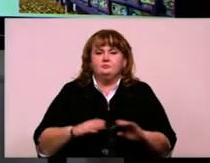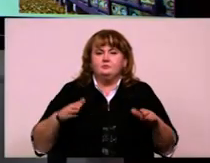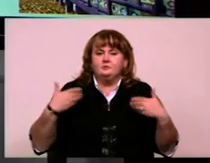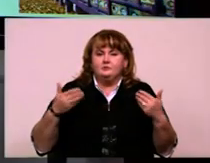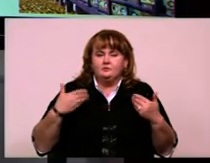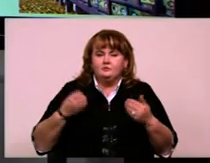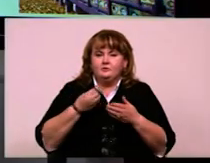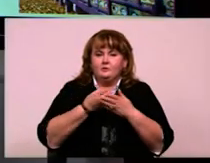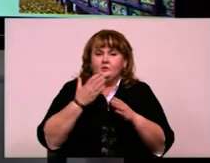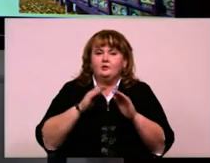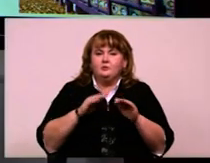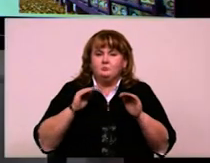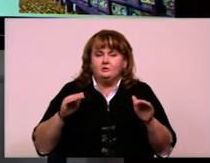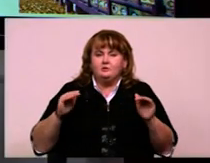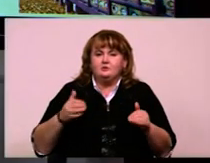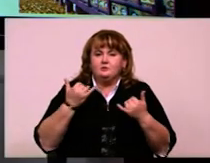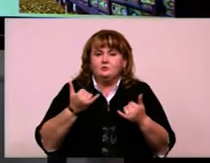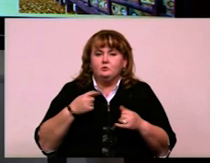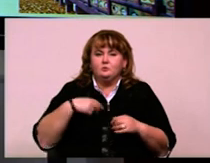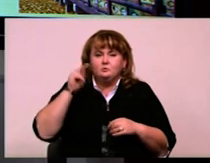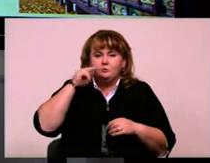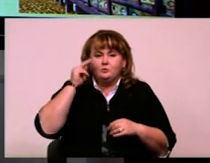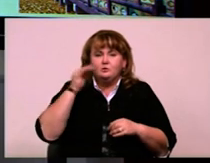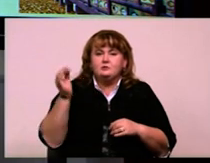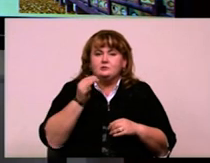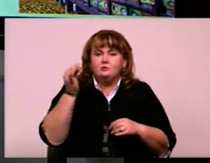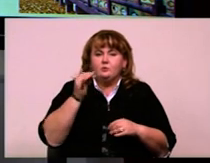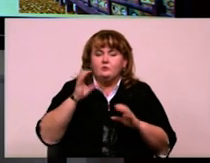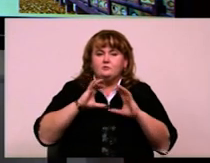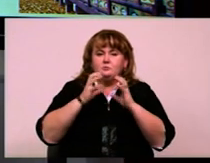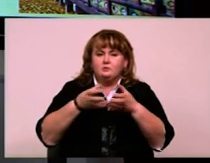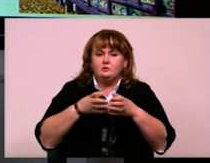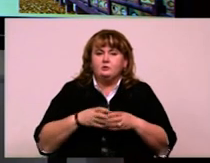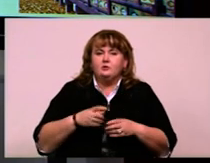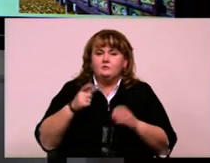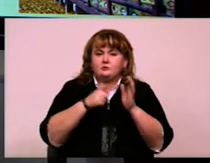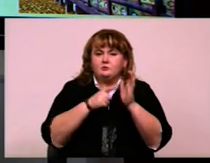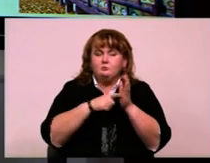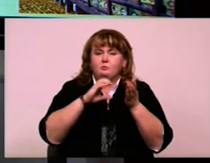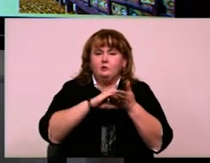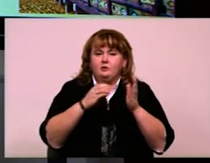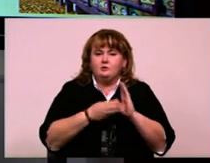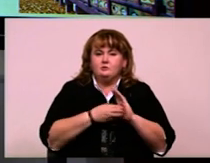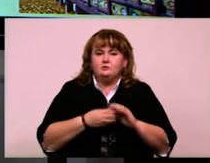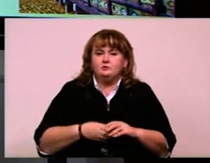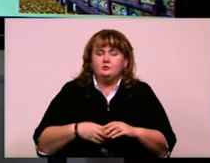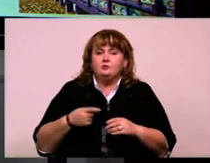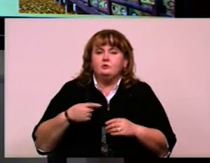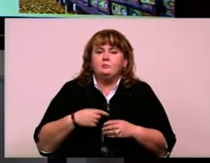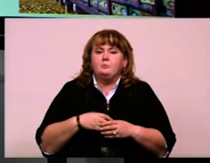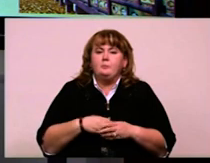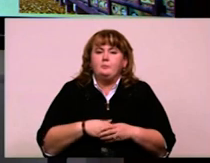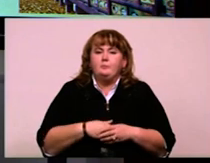Здравствуйте, дорогие ребята! Сегодня у нас урок «История всемирная» в 7 классе. Его проведу